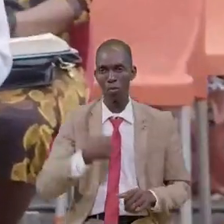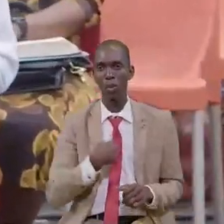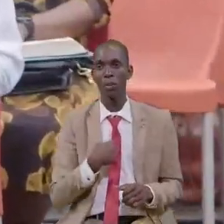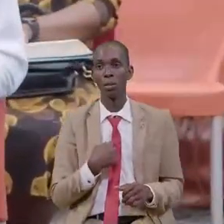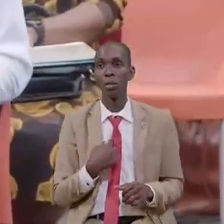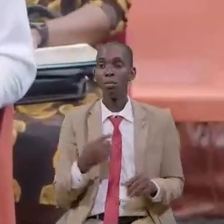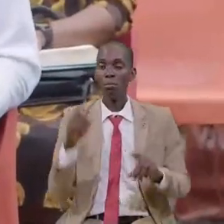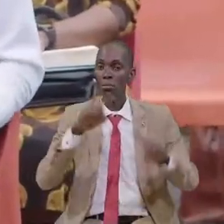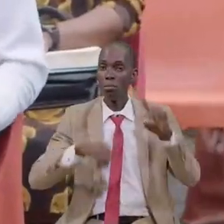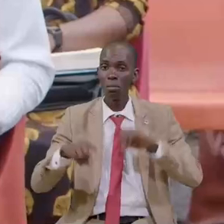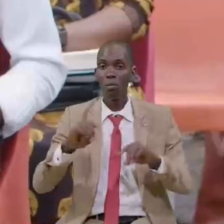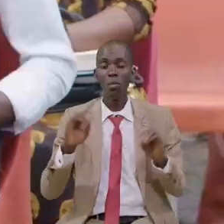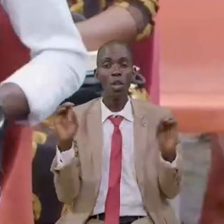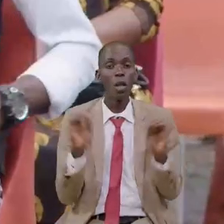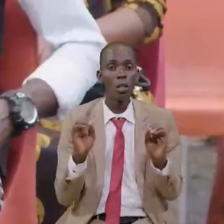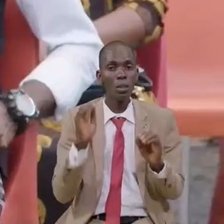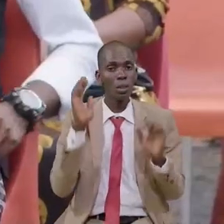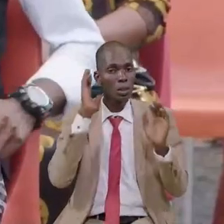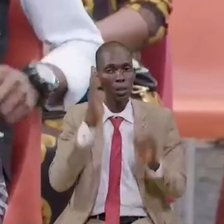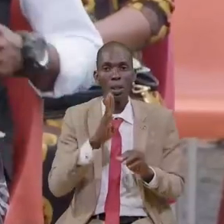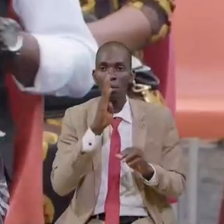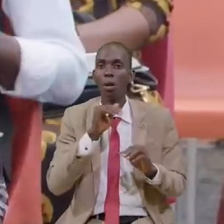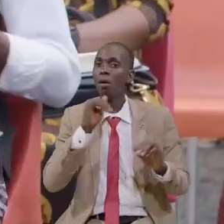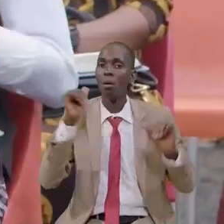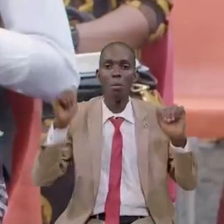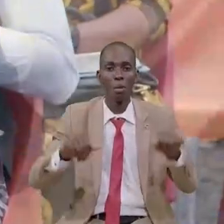ne me serait impossible.